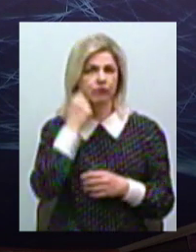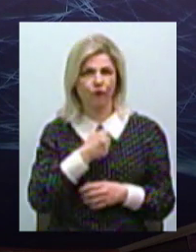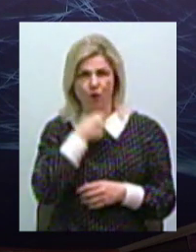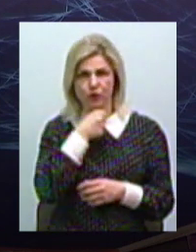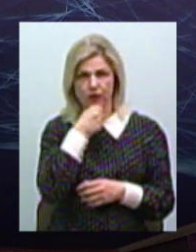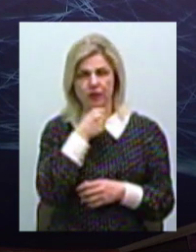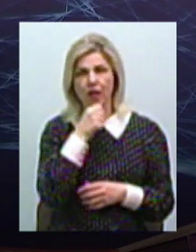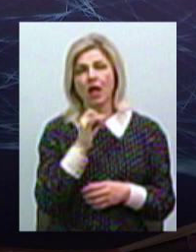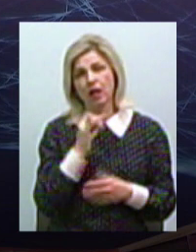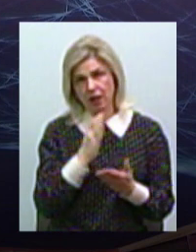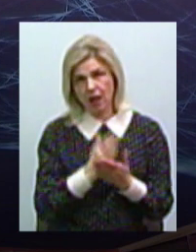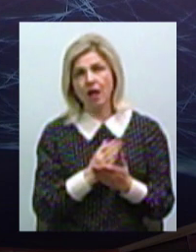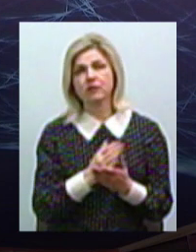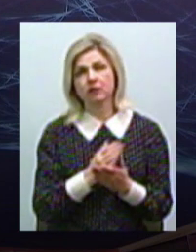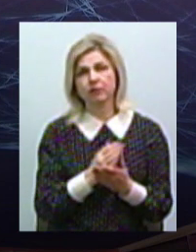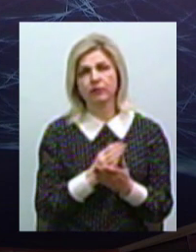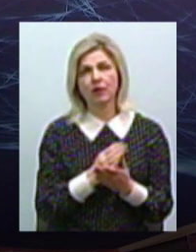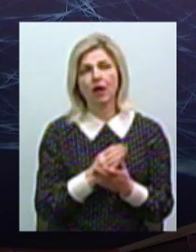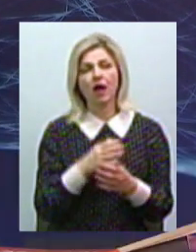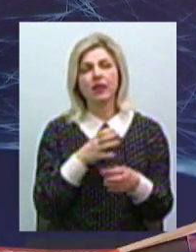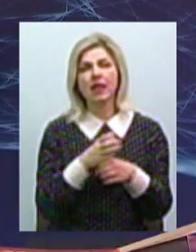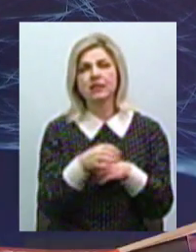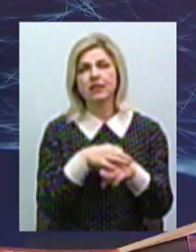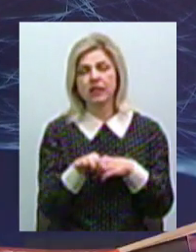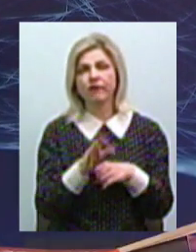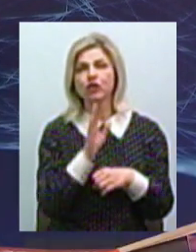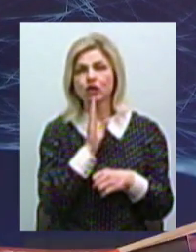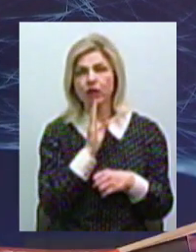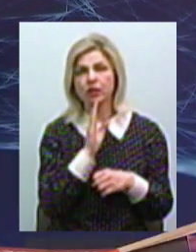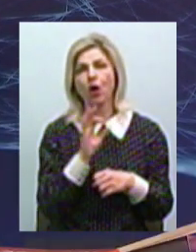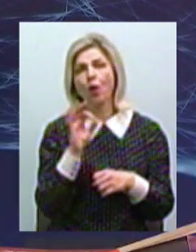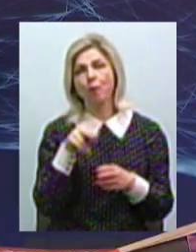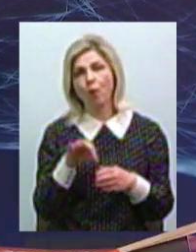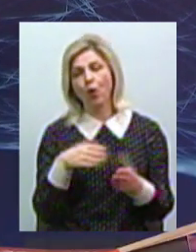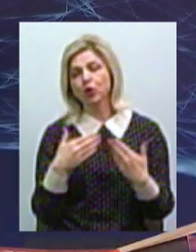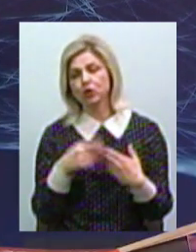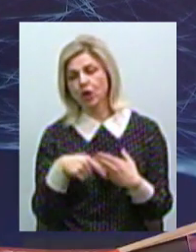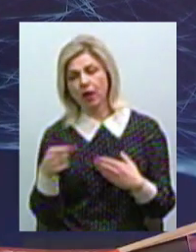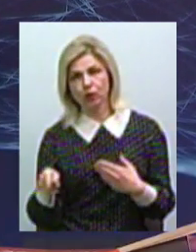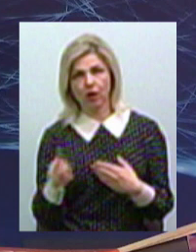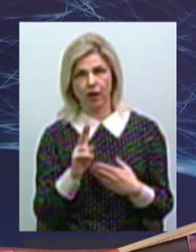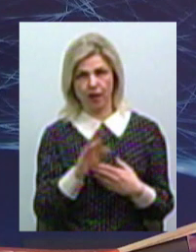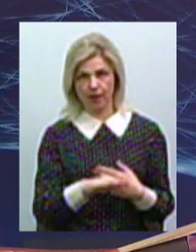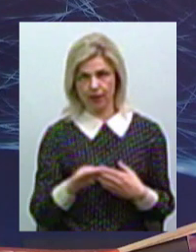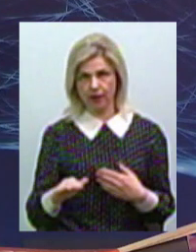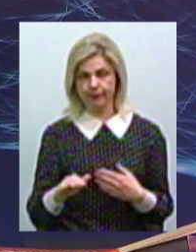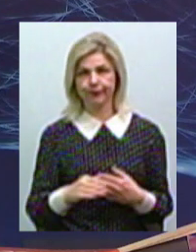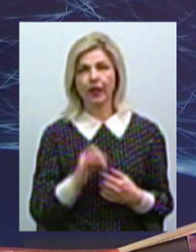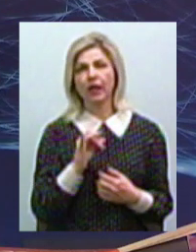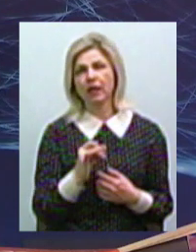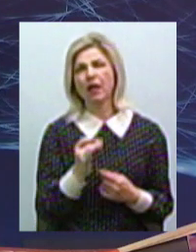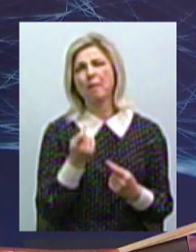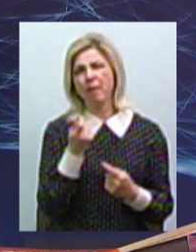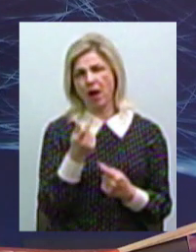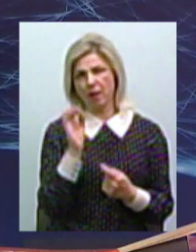певний відсоток вчинення насильства, наприклад, жінкам відносно своїх дітей. Ну і незначний відсоток